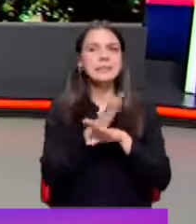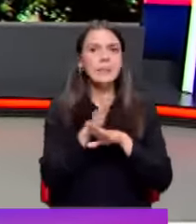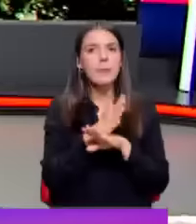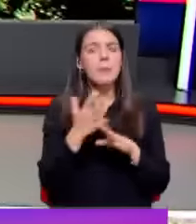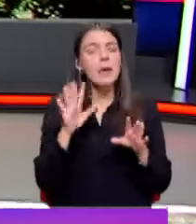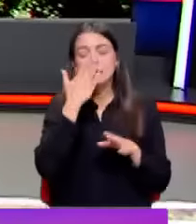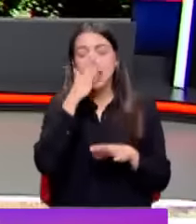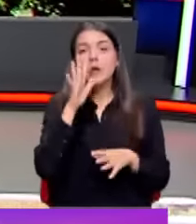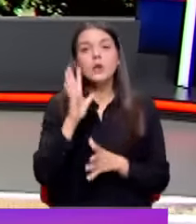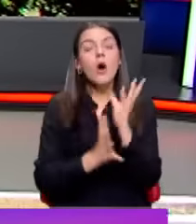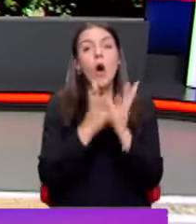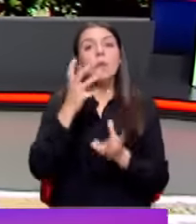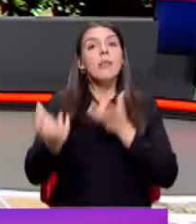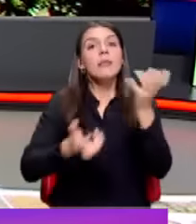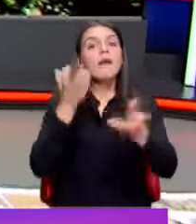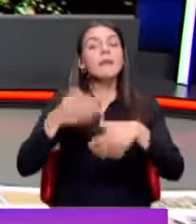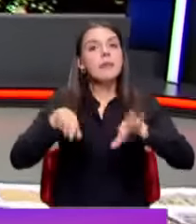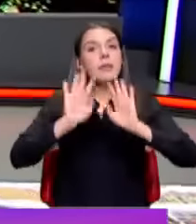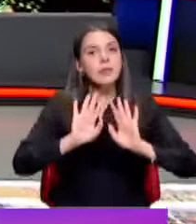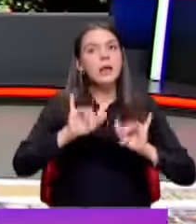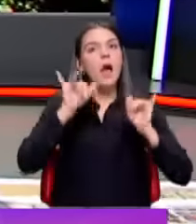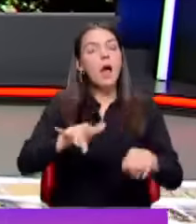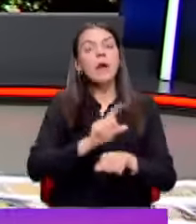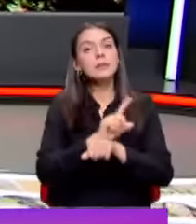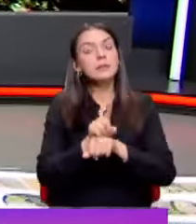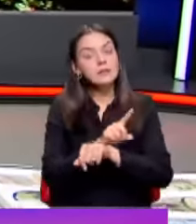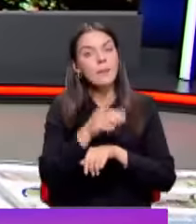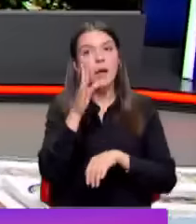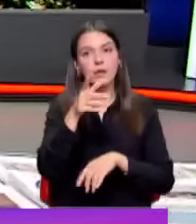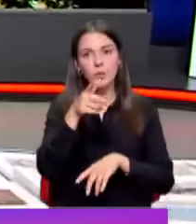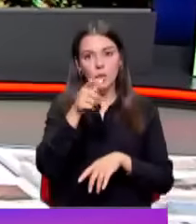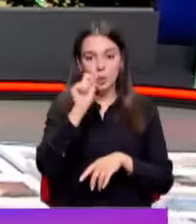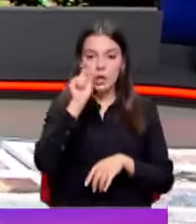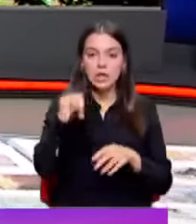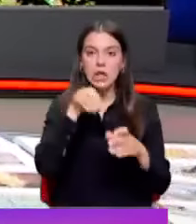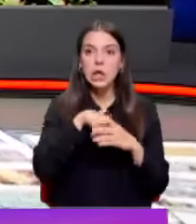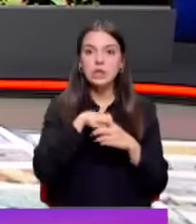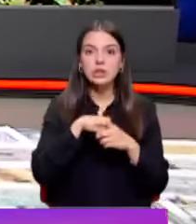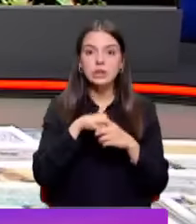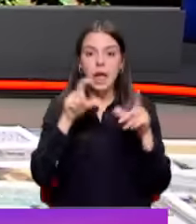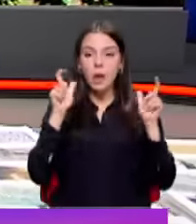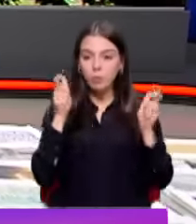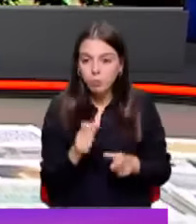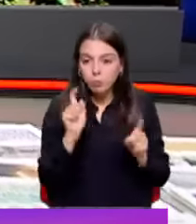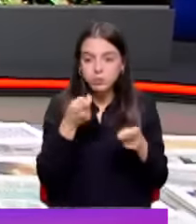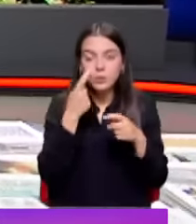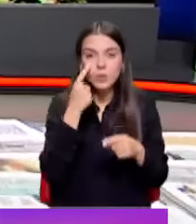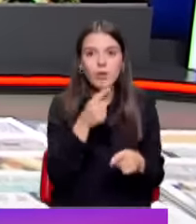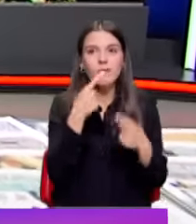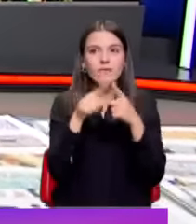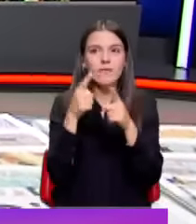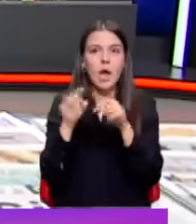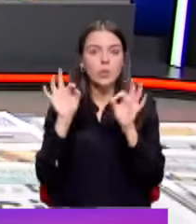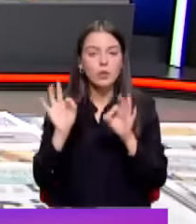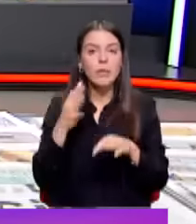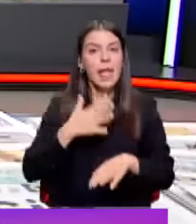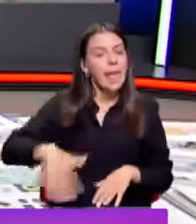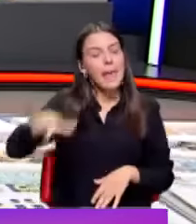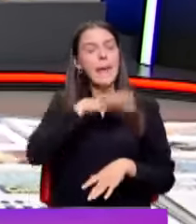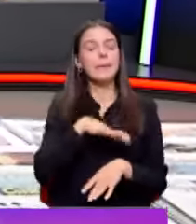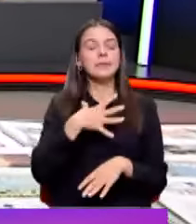maalesef sadece orman yangınları değil, aynı zamanda ülkenin içinde bulunduğu çeşitli hal ve durumlar. Topyekün